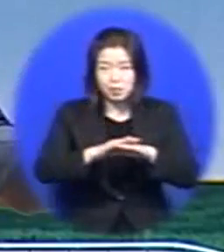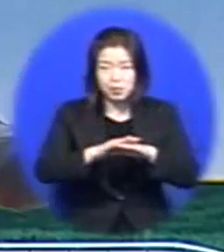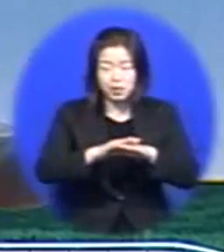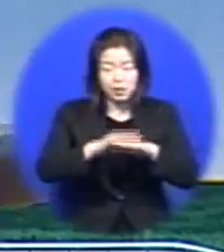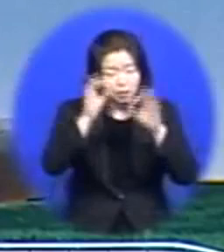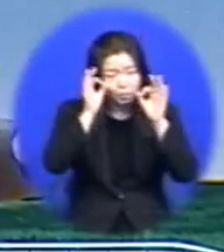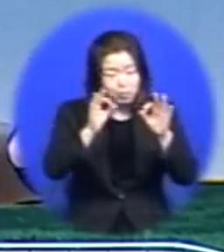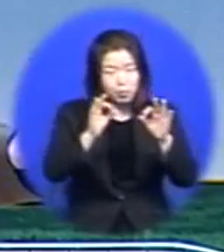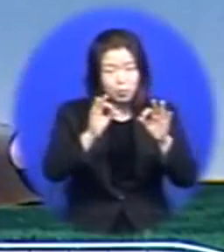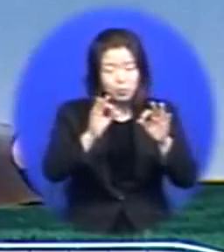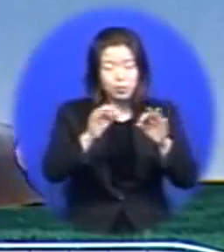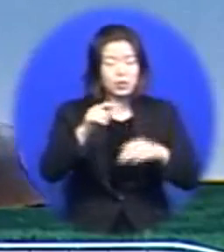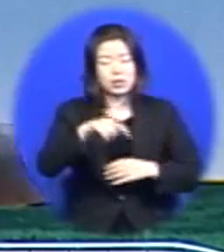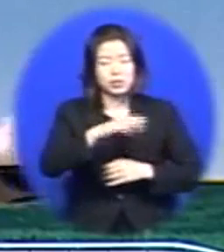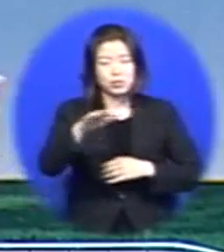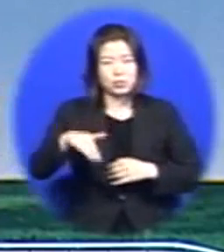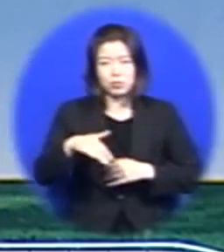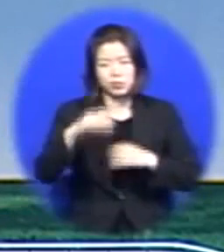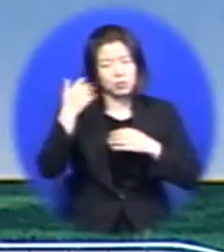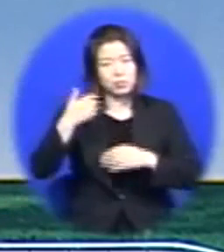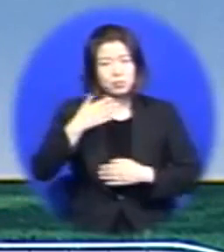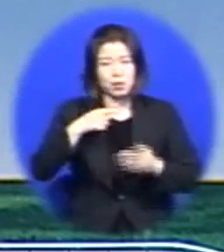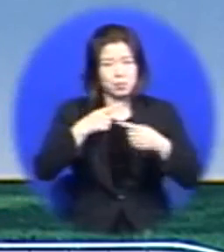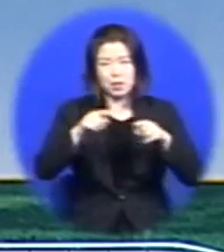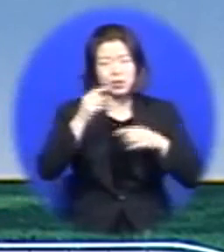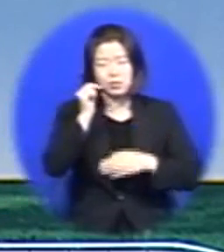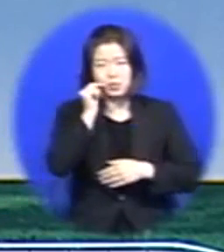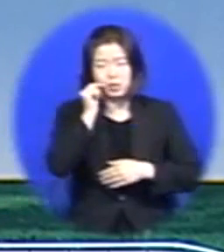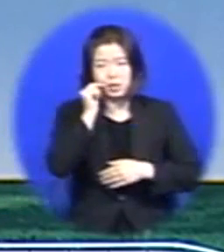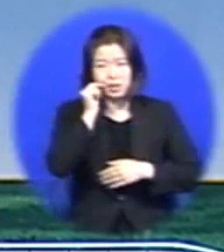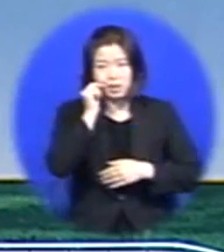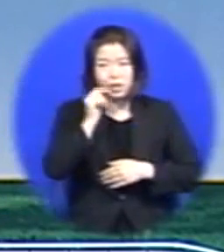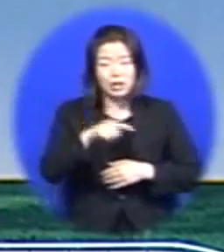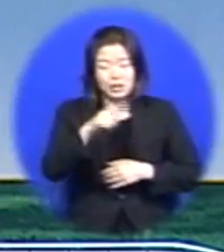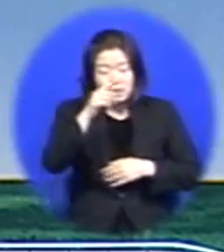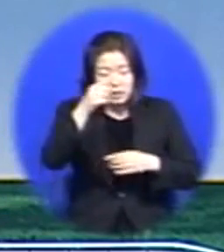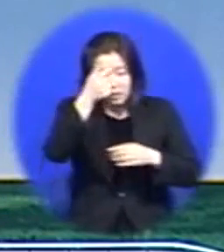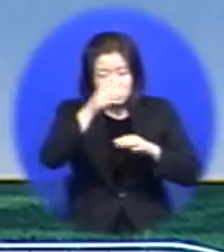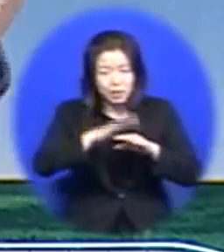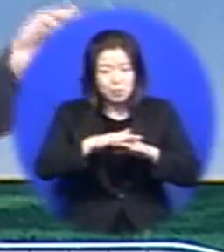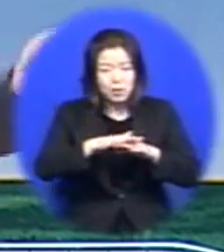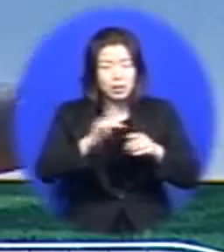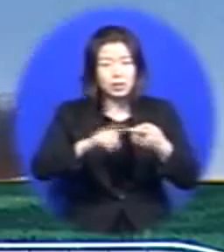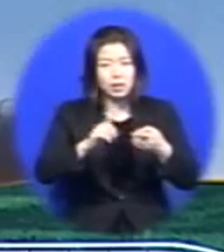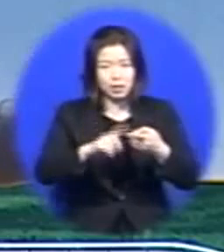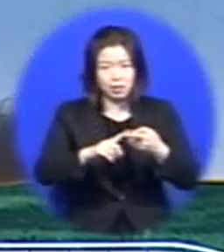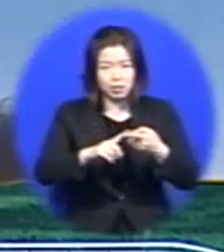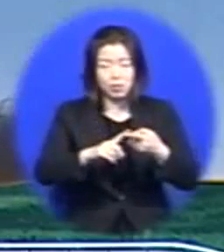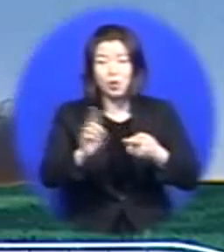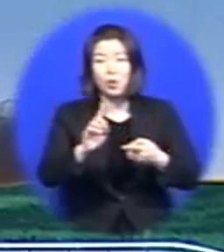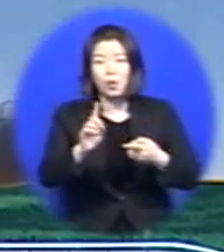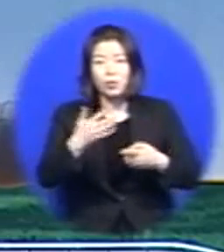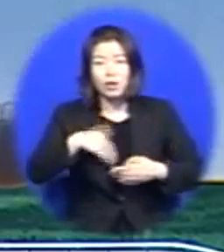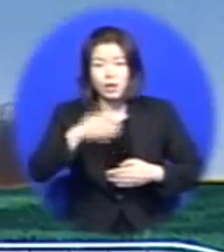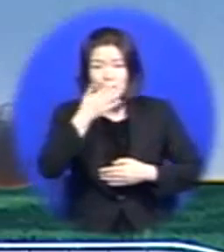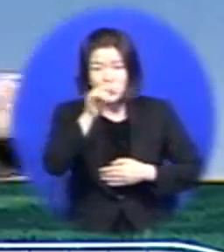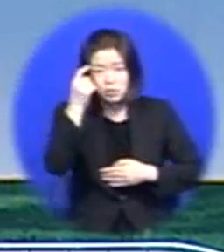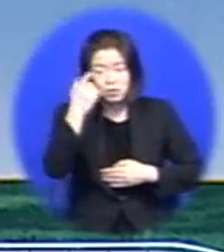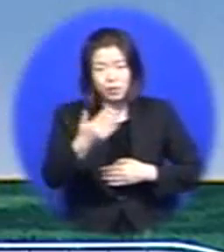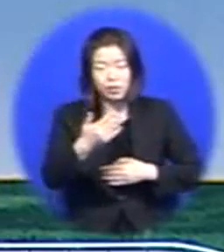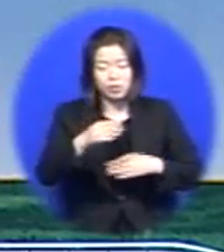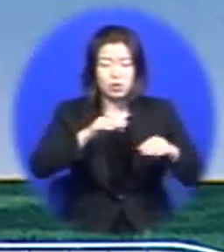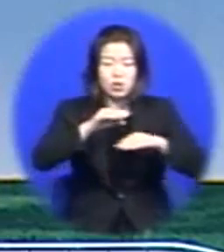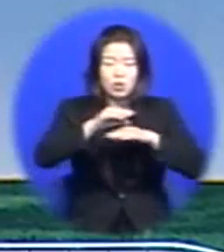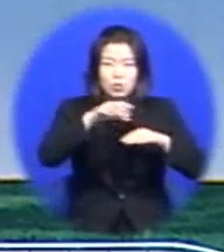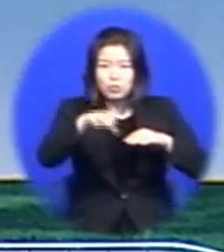선한목자교회 예배를 몰라요. 선한목자교회 예배는 어떤 예배인가? 주차장에 가면 알 수 있어요.